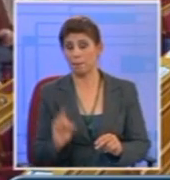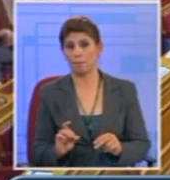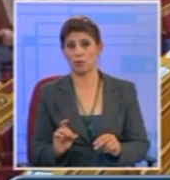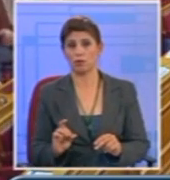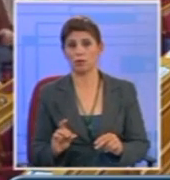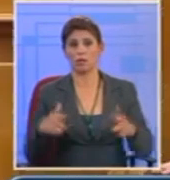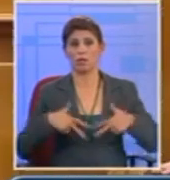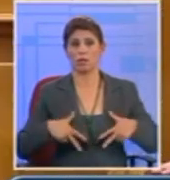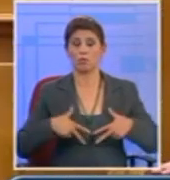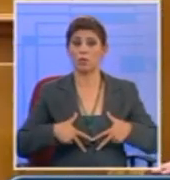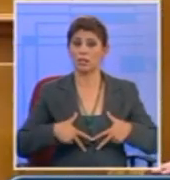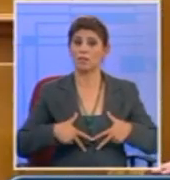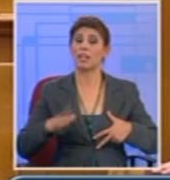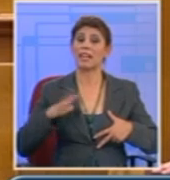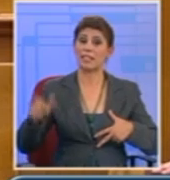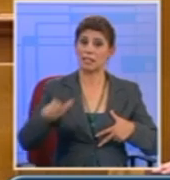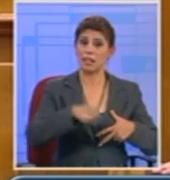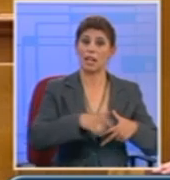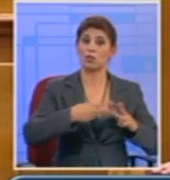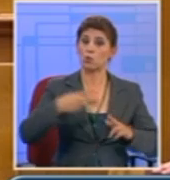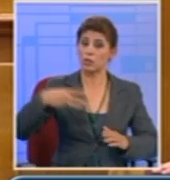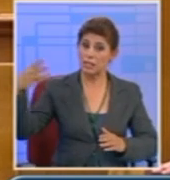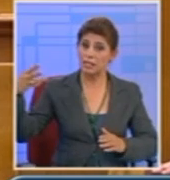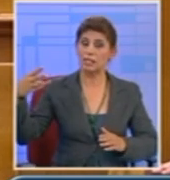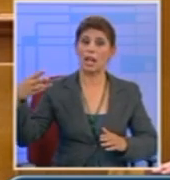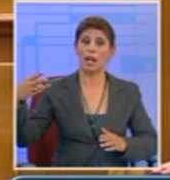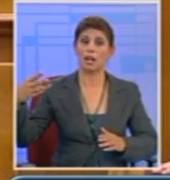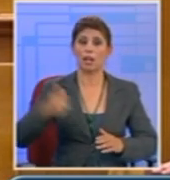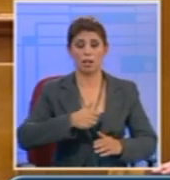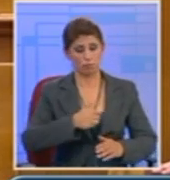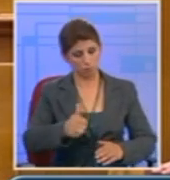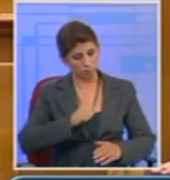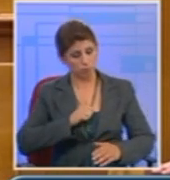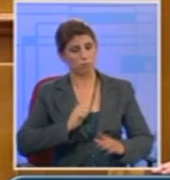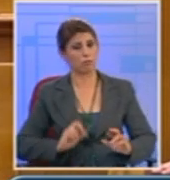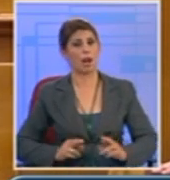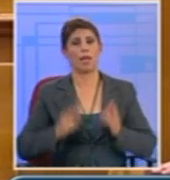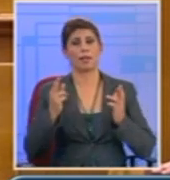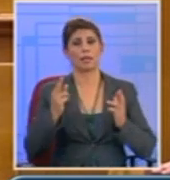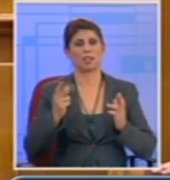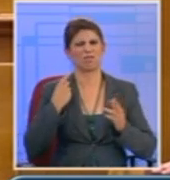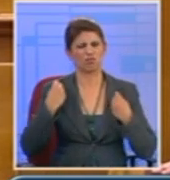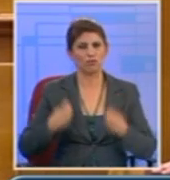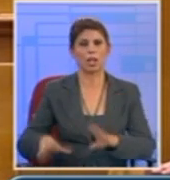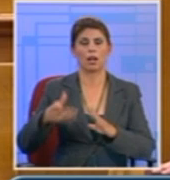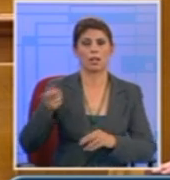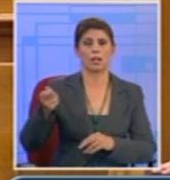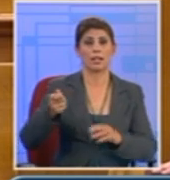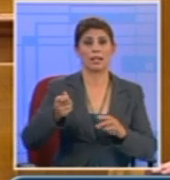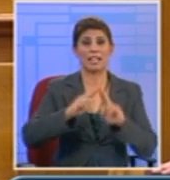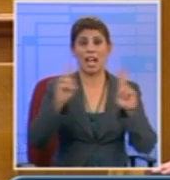οι υπουργοί της κυβέρνησης και τα στελέχη του συριζα για μονομερείς ενέργειες στο επονείδιστο χρέος για διεθνή